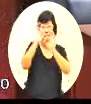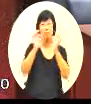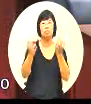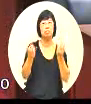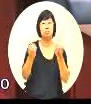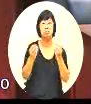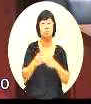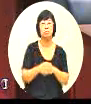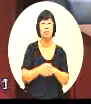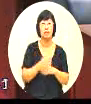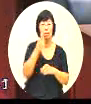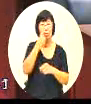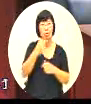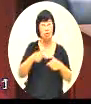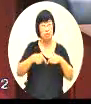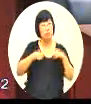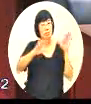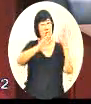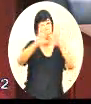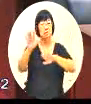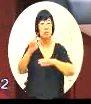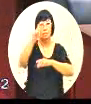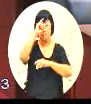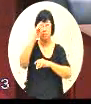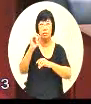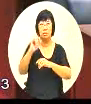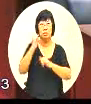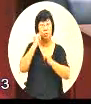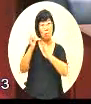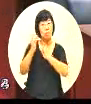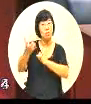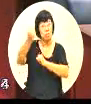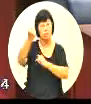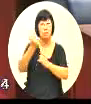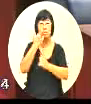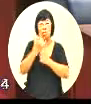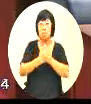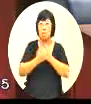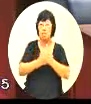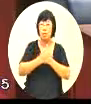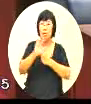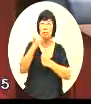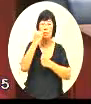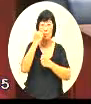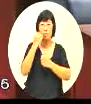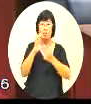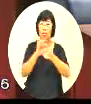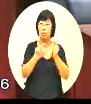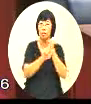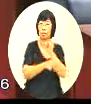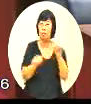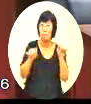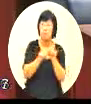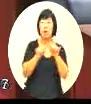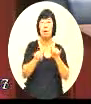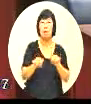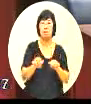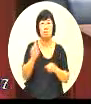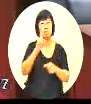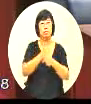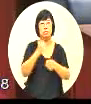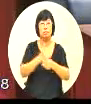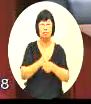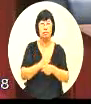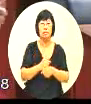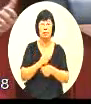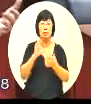是一个心情，就是说我当然希望你们的权益能够确保，可是如果你明显抵触法律，那怎么做？对吧？这一个，所